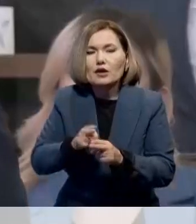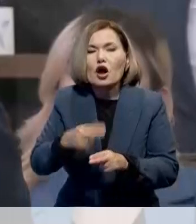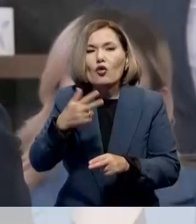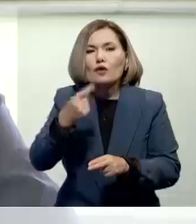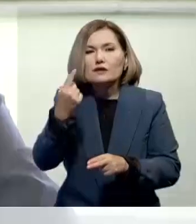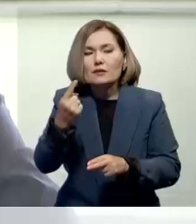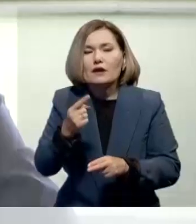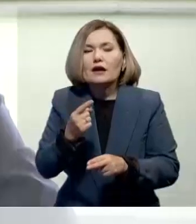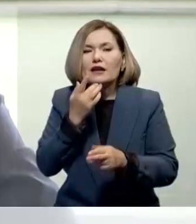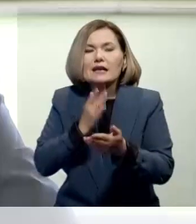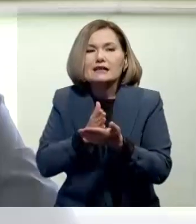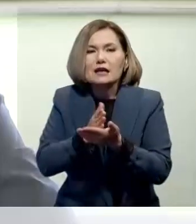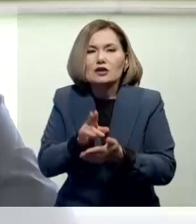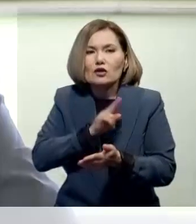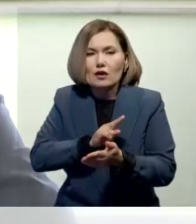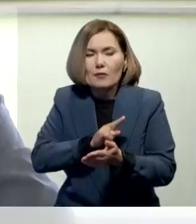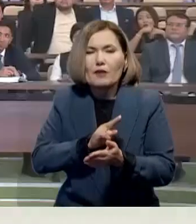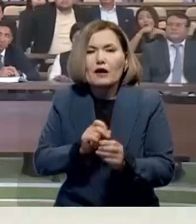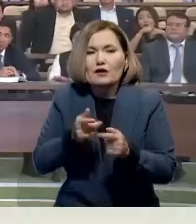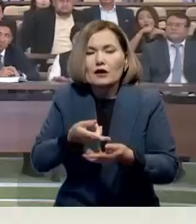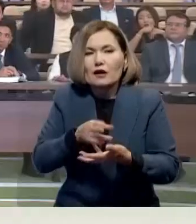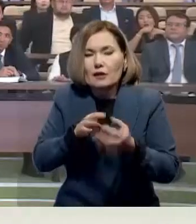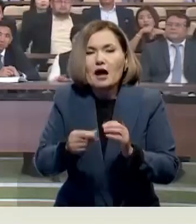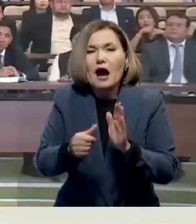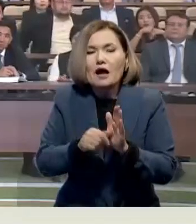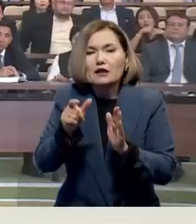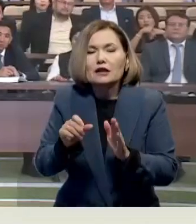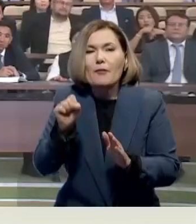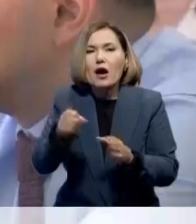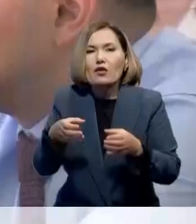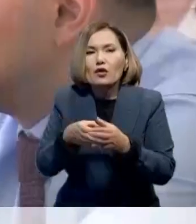31-і саяси лауазымда болса, 6 адам А корпусында